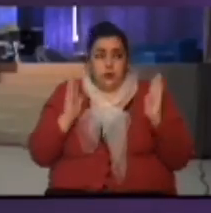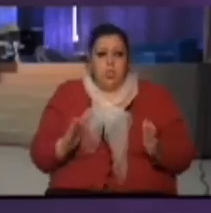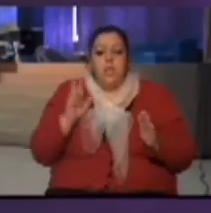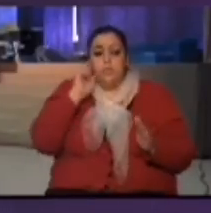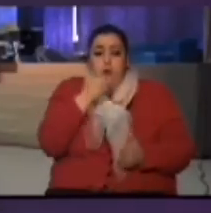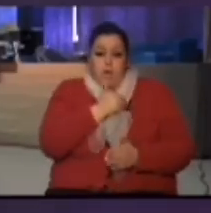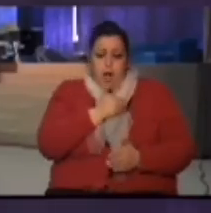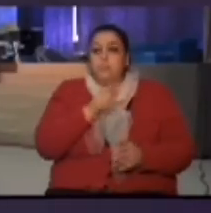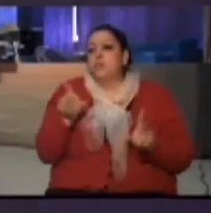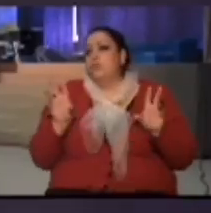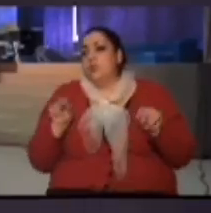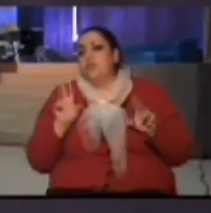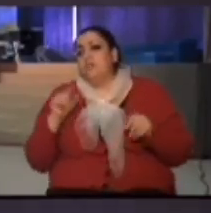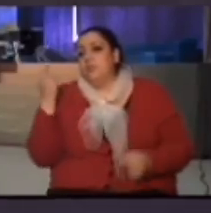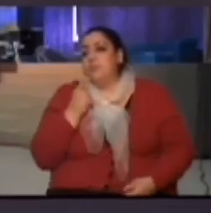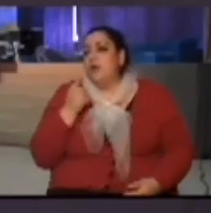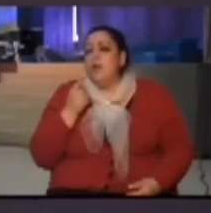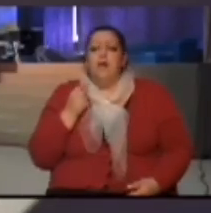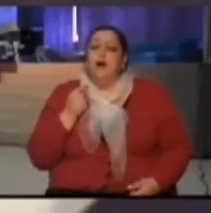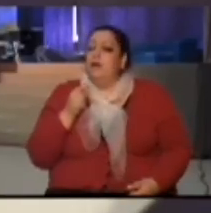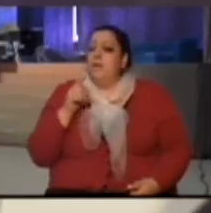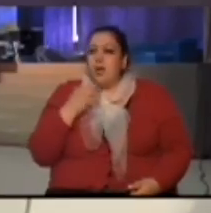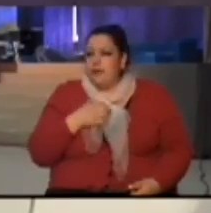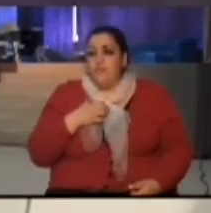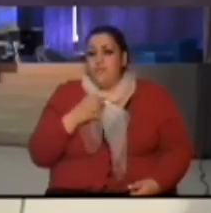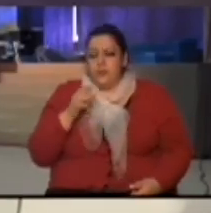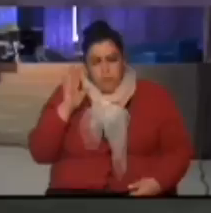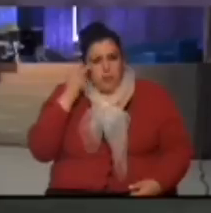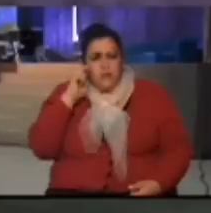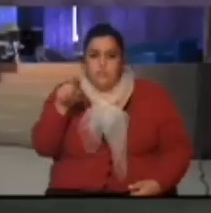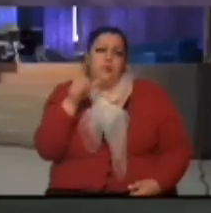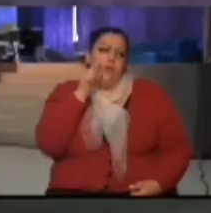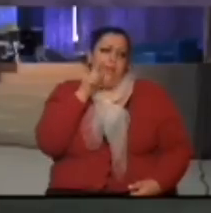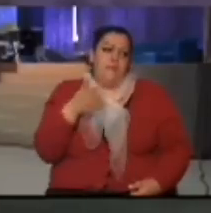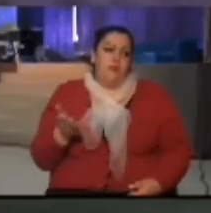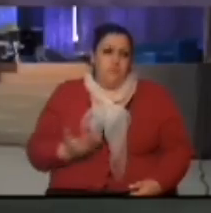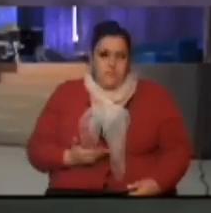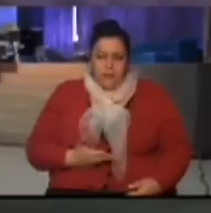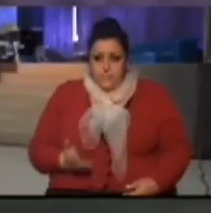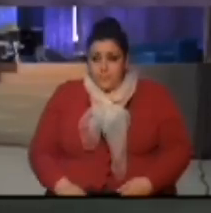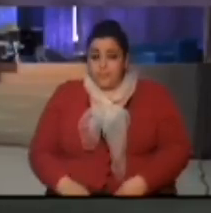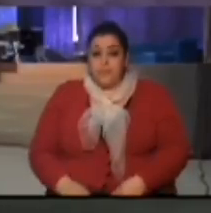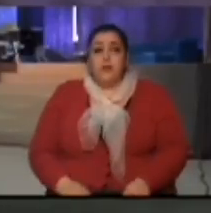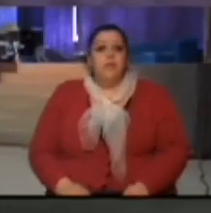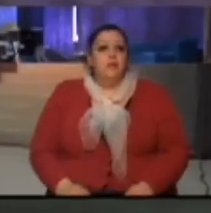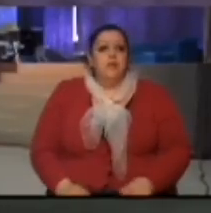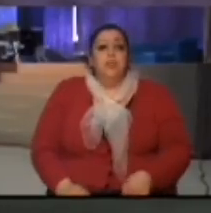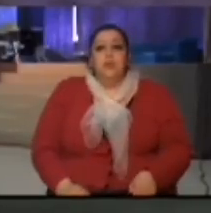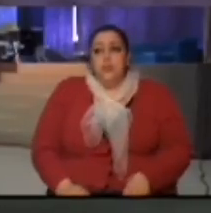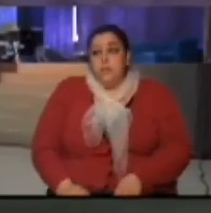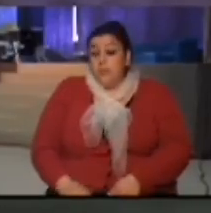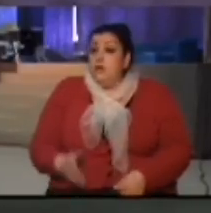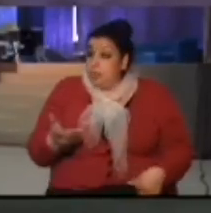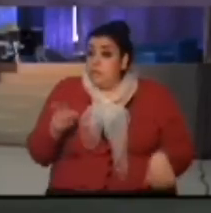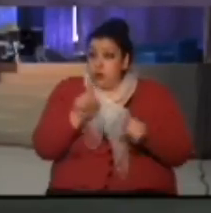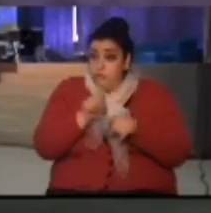Ամեն։ Փառք Հիսուսին, որ դու Հայաստանում ես։ Ամեն։ Հալելույա։ Ուրեմն, ինչպես դու վարկից, բանկի վարկից չես